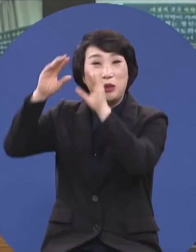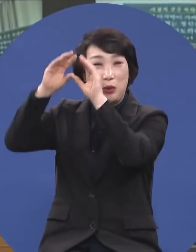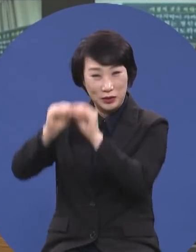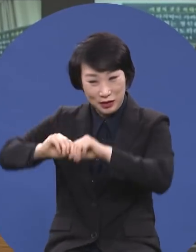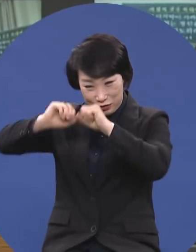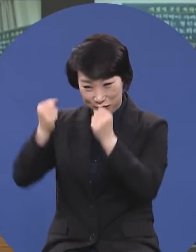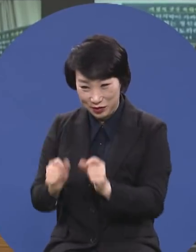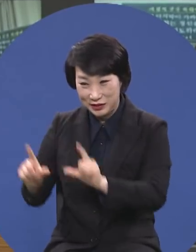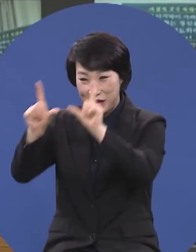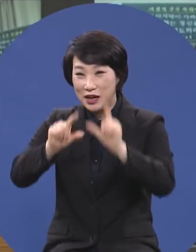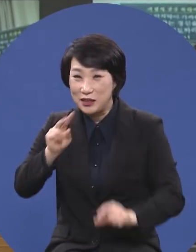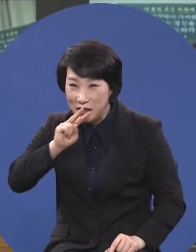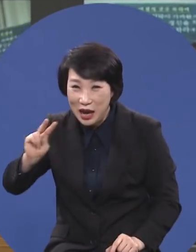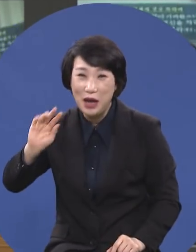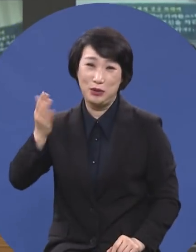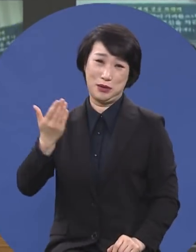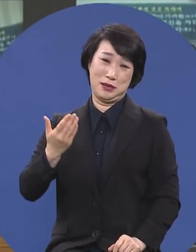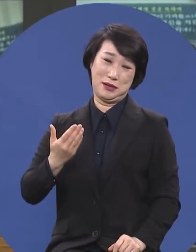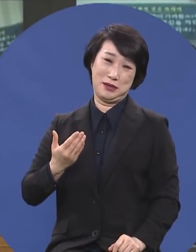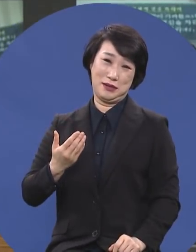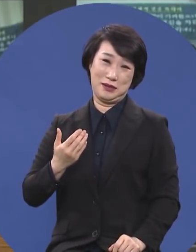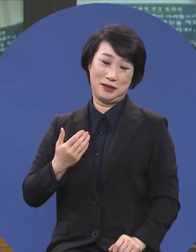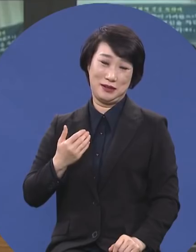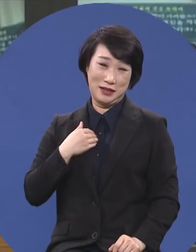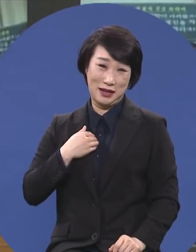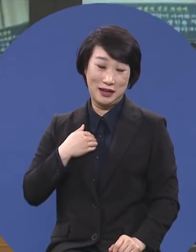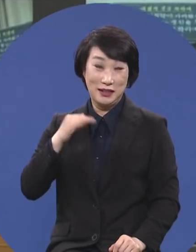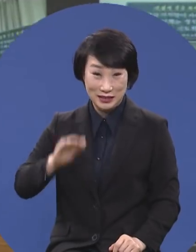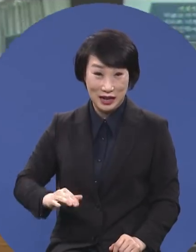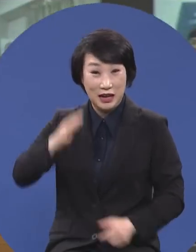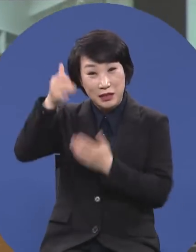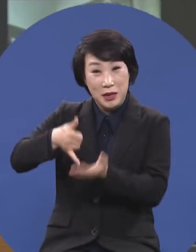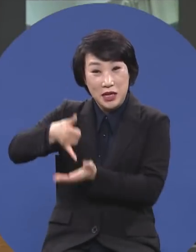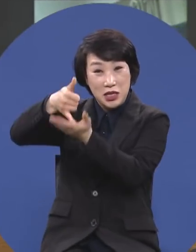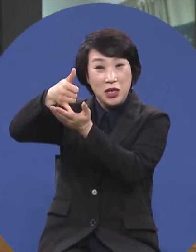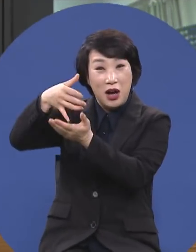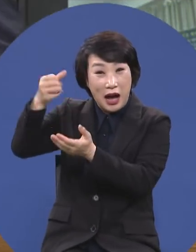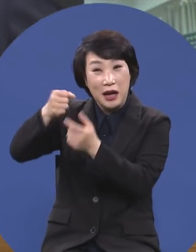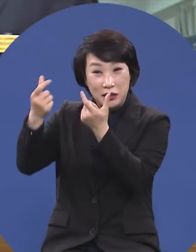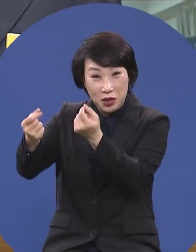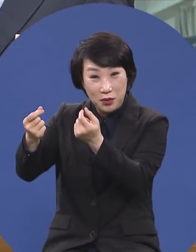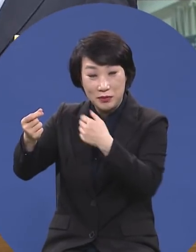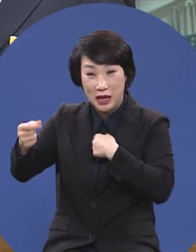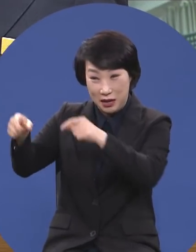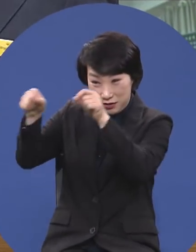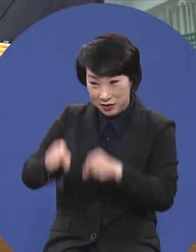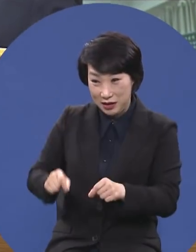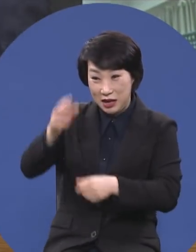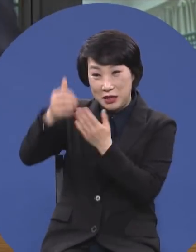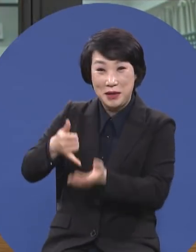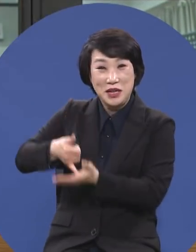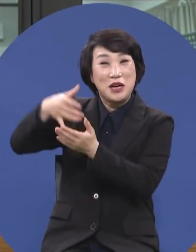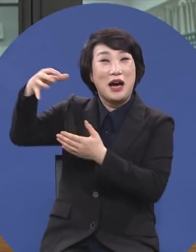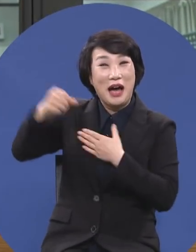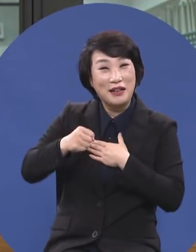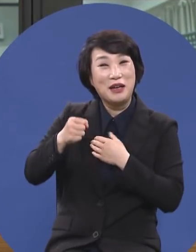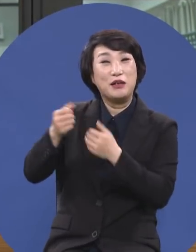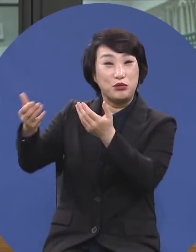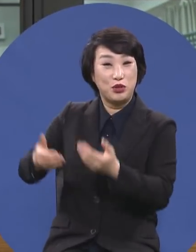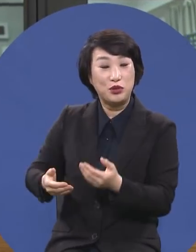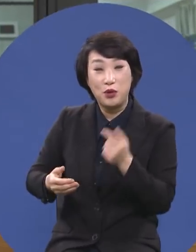동의하며 살아야 되도록 만들었습니다. 그래서 하나님이 인격을 가진 것처럼 나도 인격을 가지게 만든